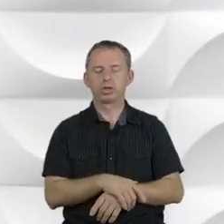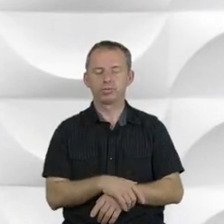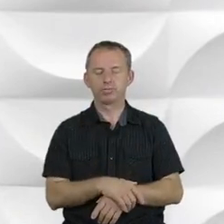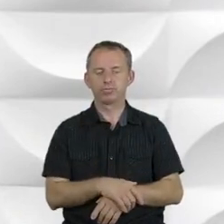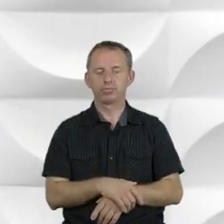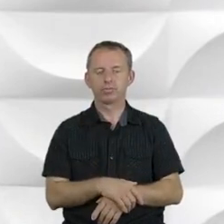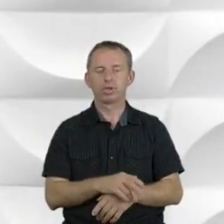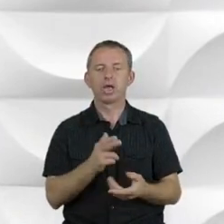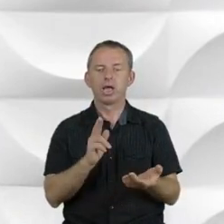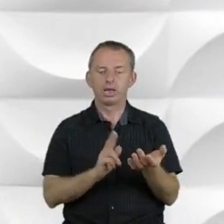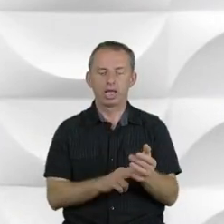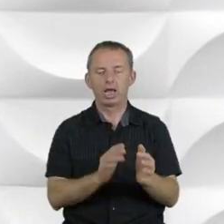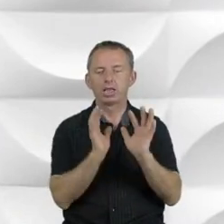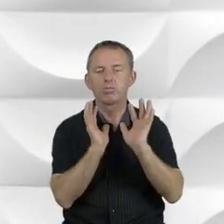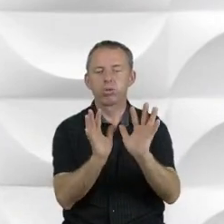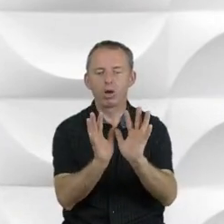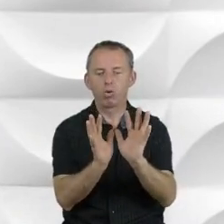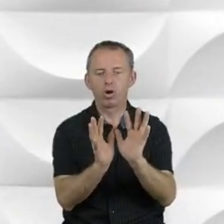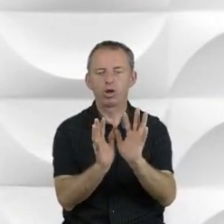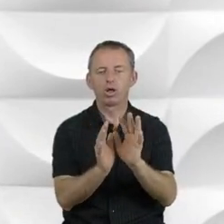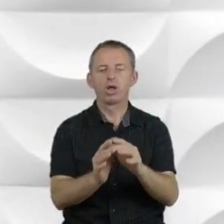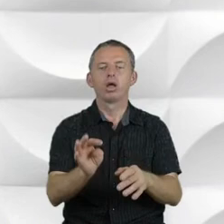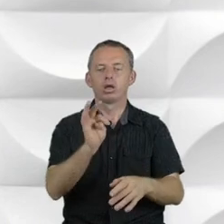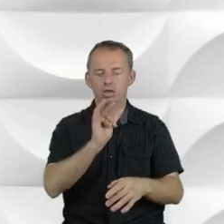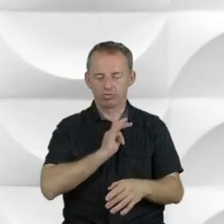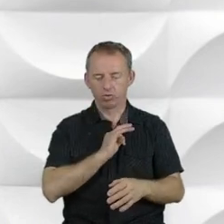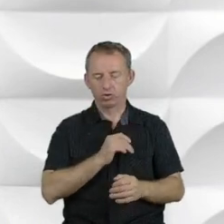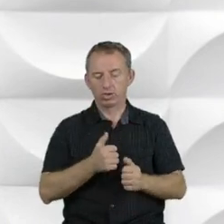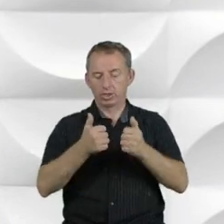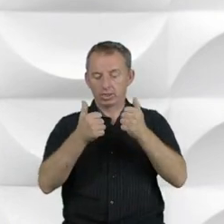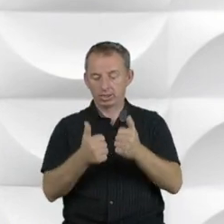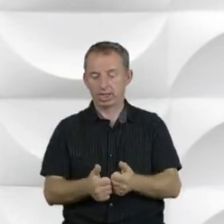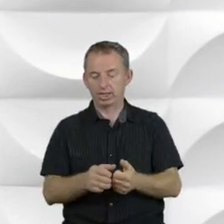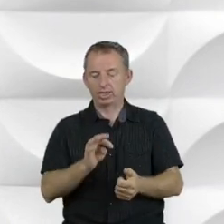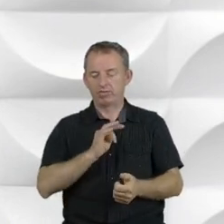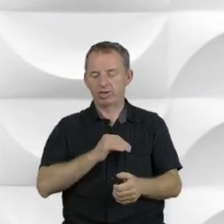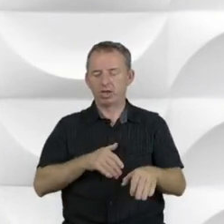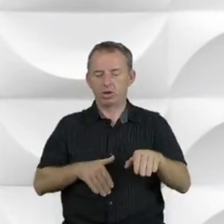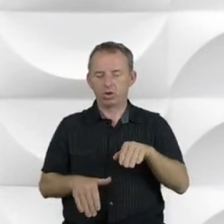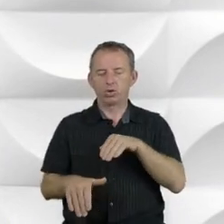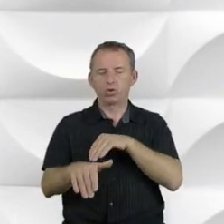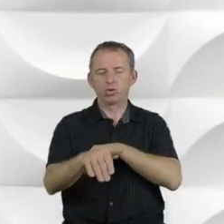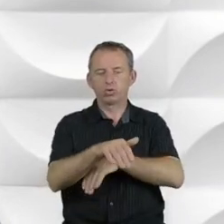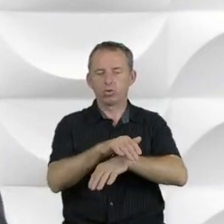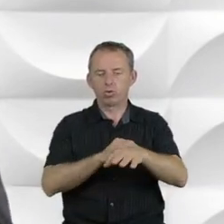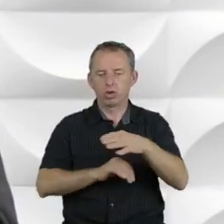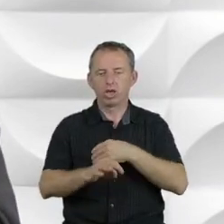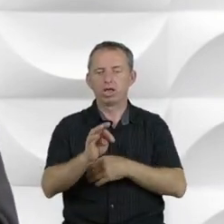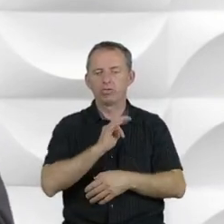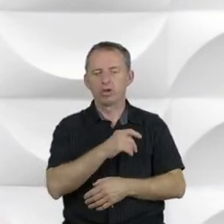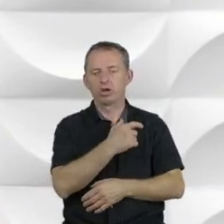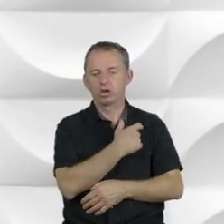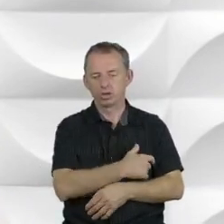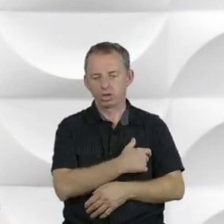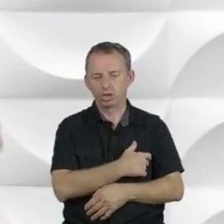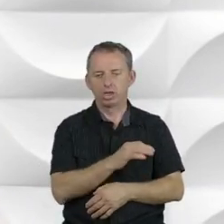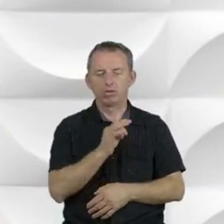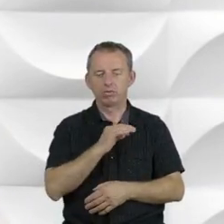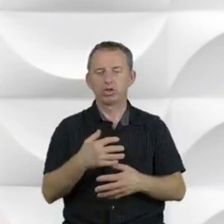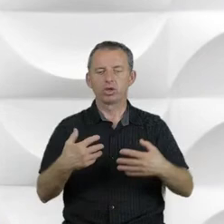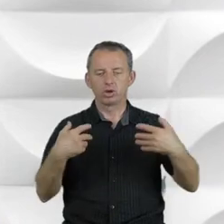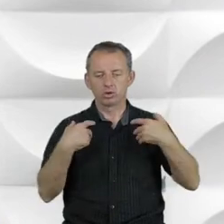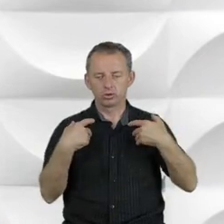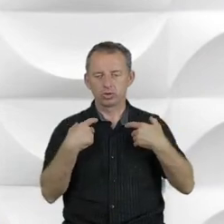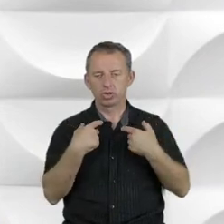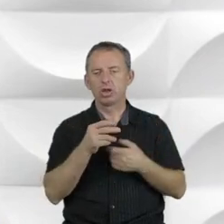na dbałości o stan swojego ducha, swojego serca, swojego życia